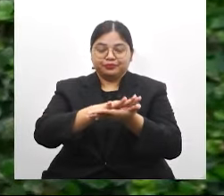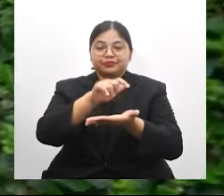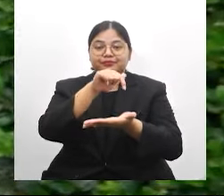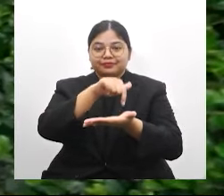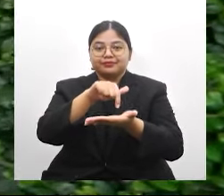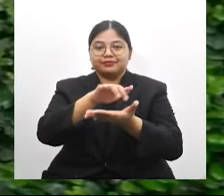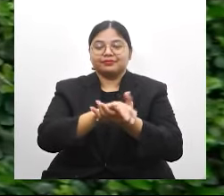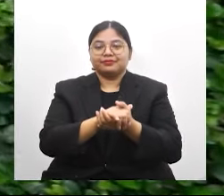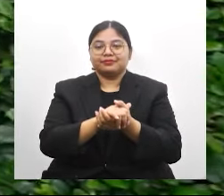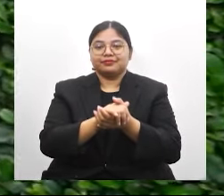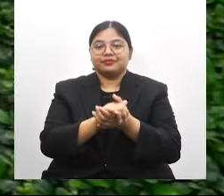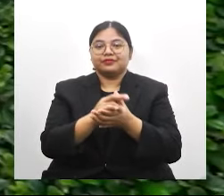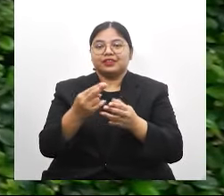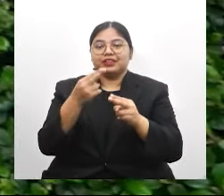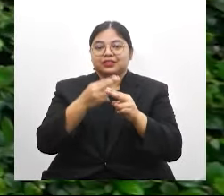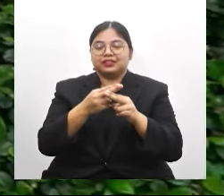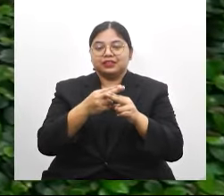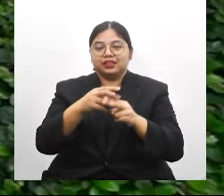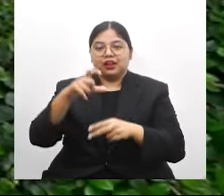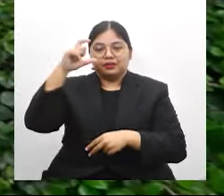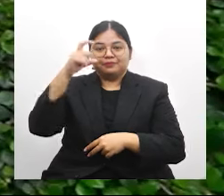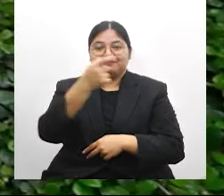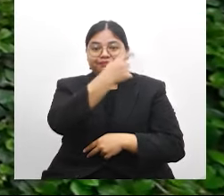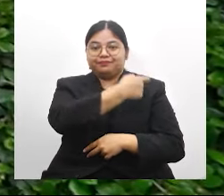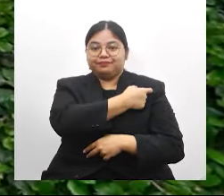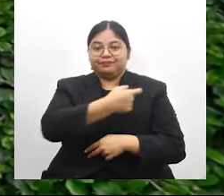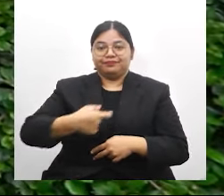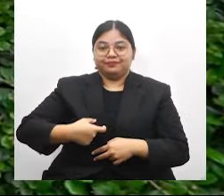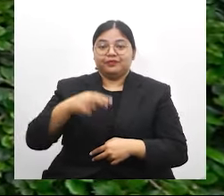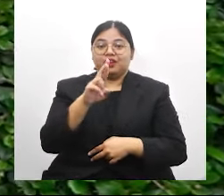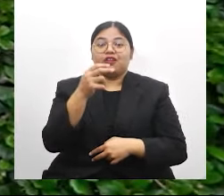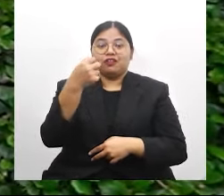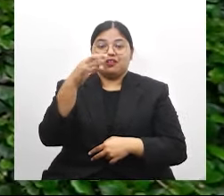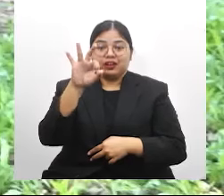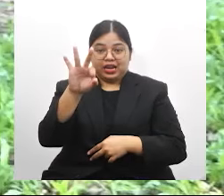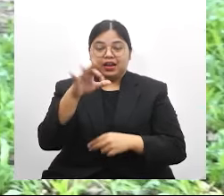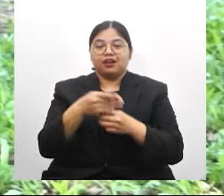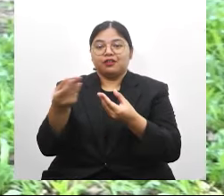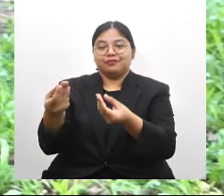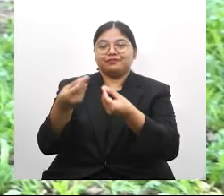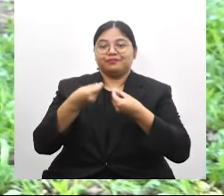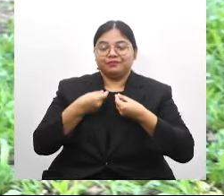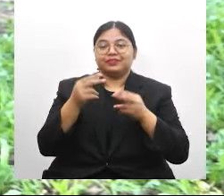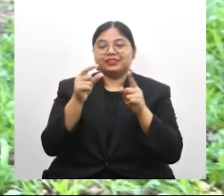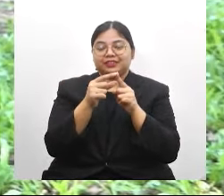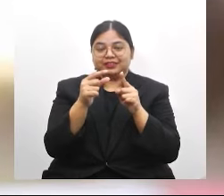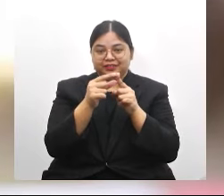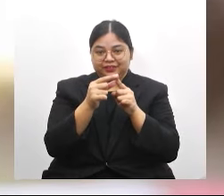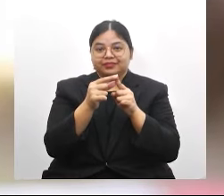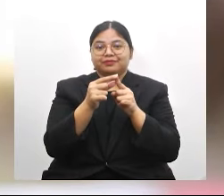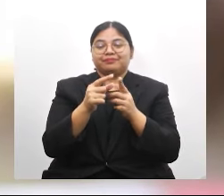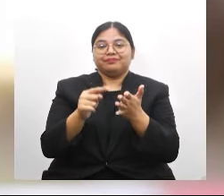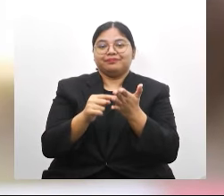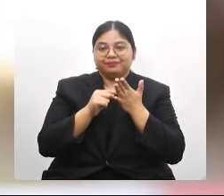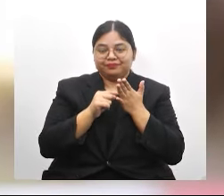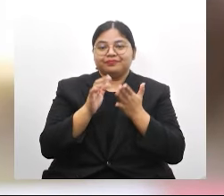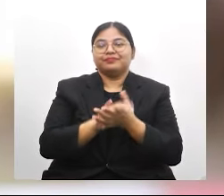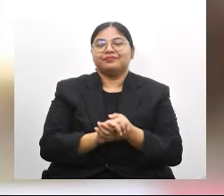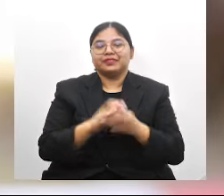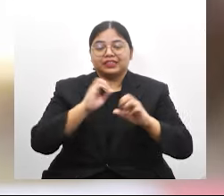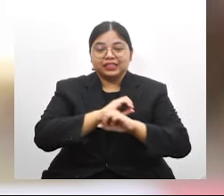นามพระราชทานจากในหลวงรัชกาลที่ 9ค่ะคำว่ารัชประภานะคะมาจากคำว่า Light Of The Kingdomแสงสว่างแห่ง